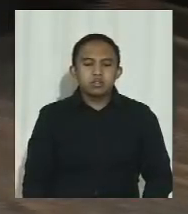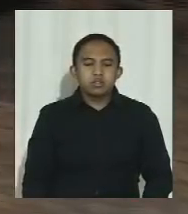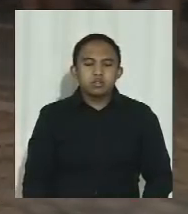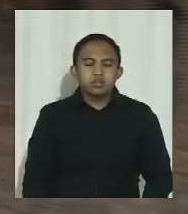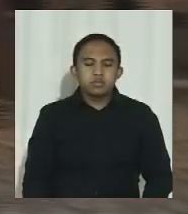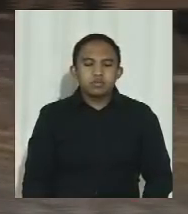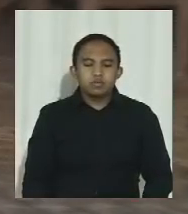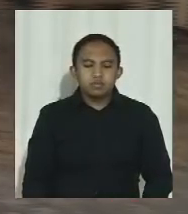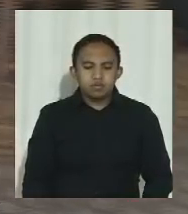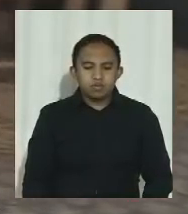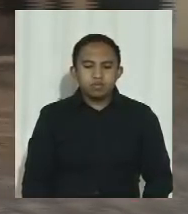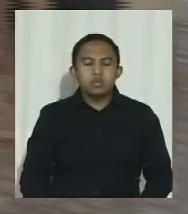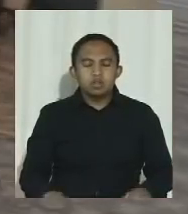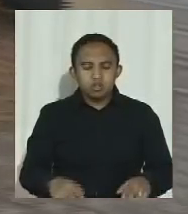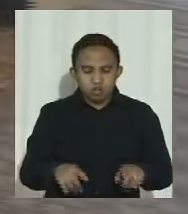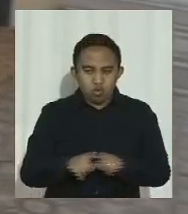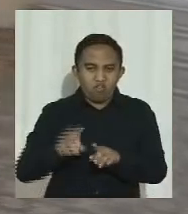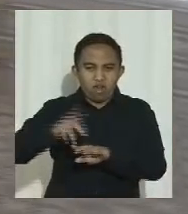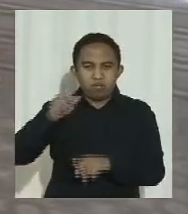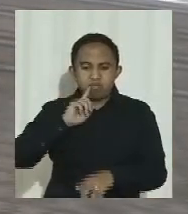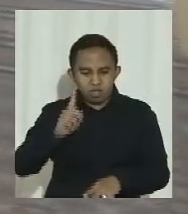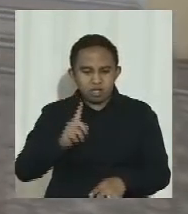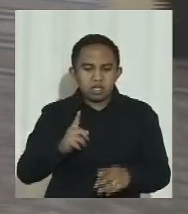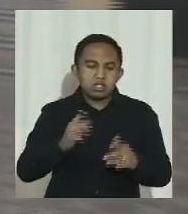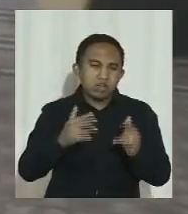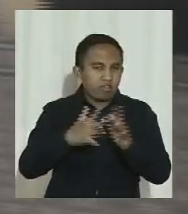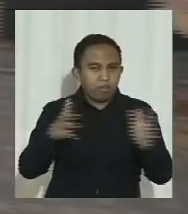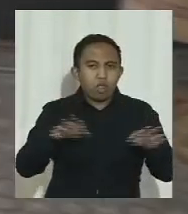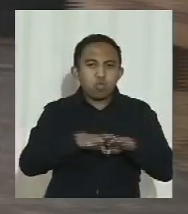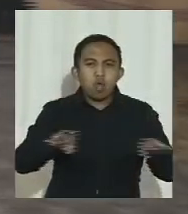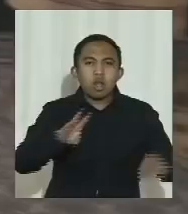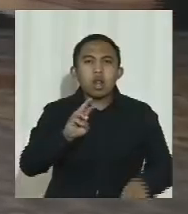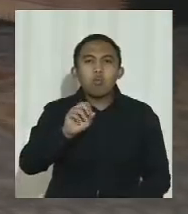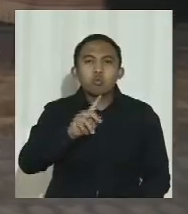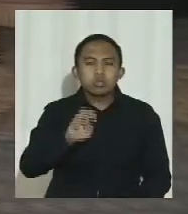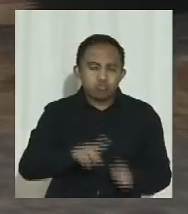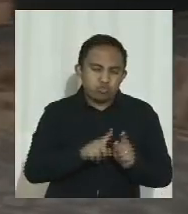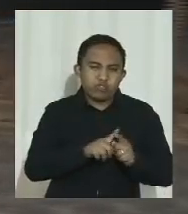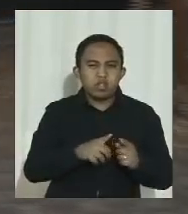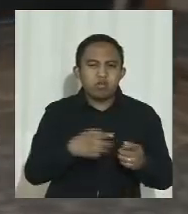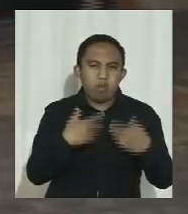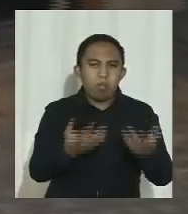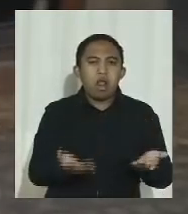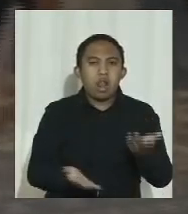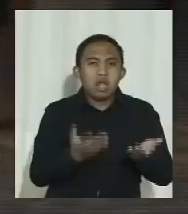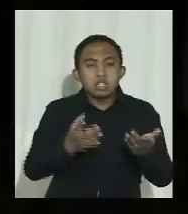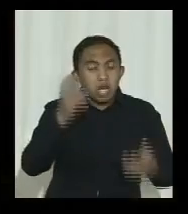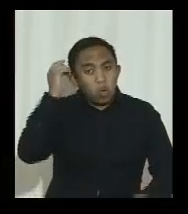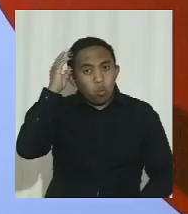an'ny faritra kosa ny mozea izay maneho ny lanjan'ny kolontsaina ao aminy.